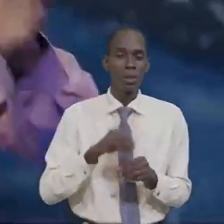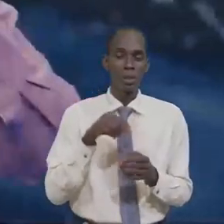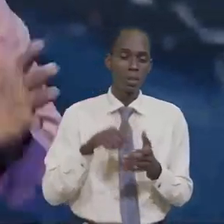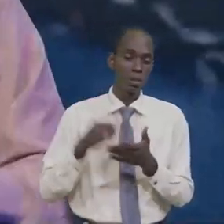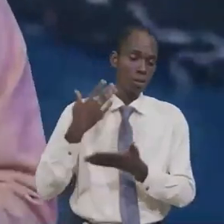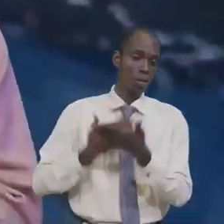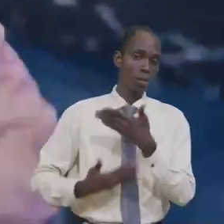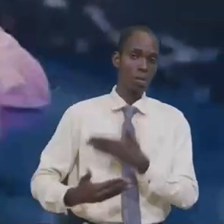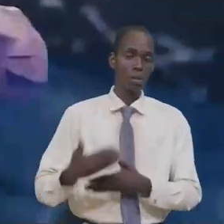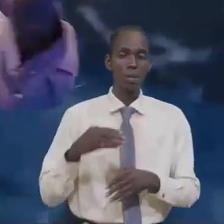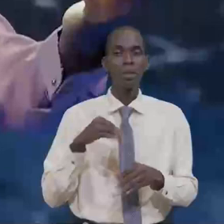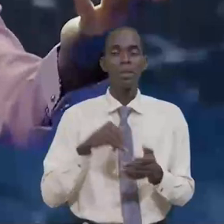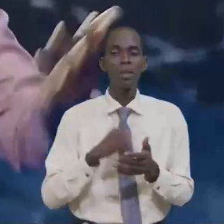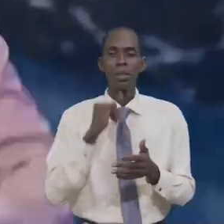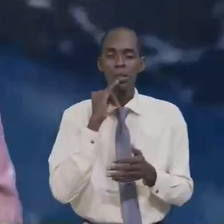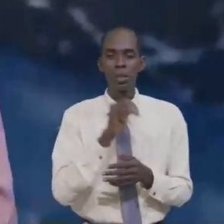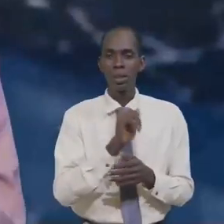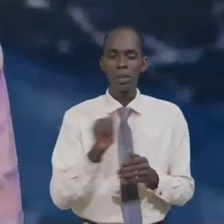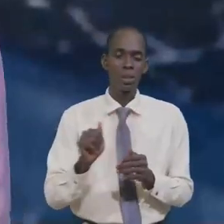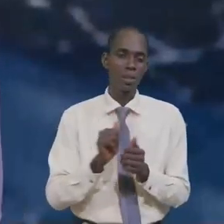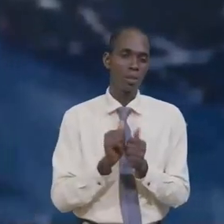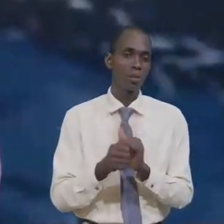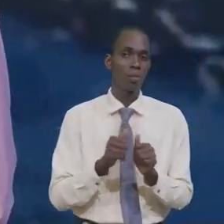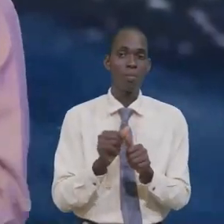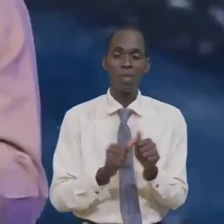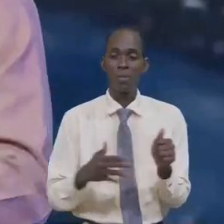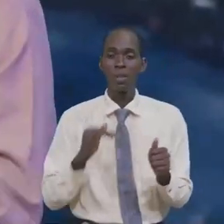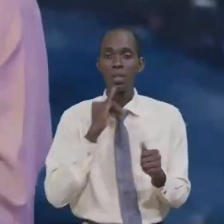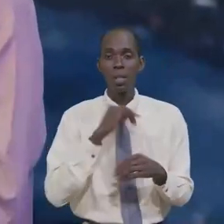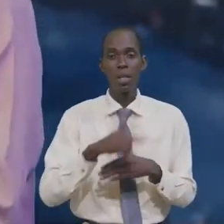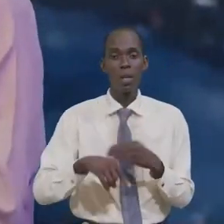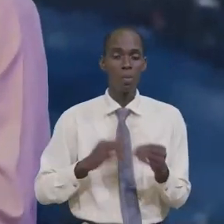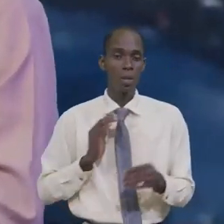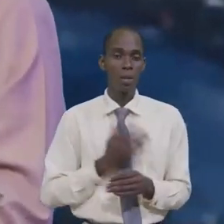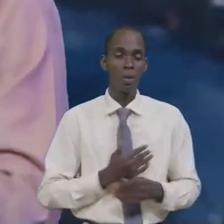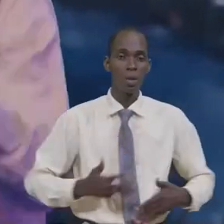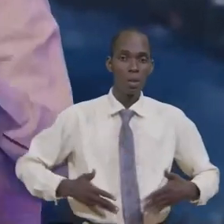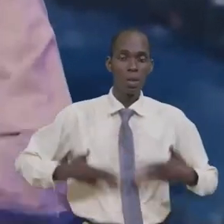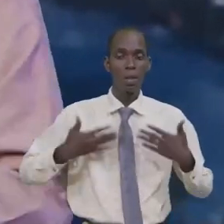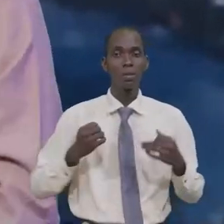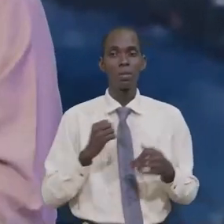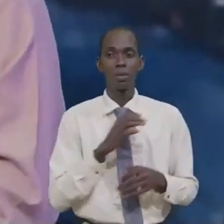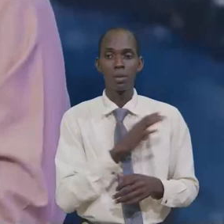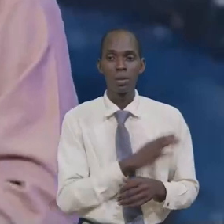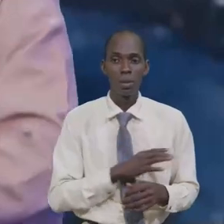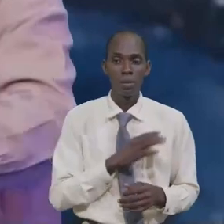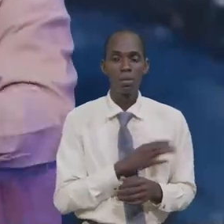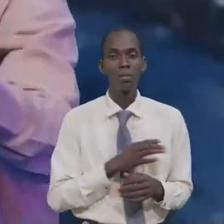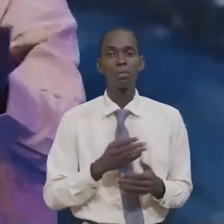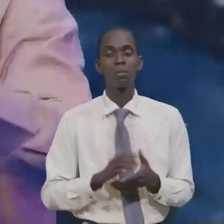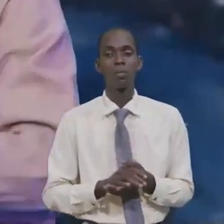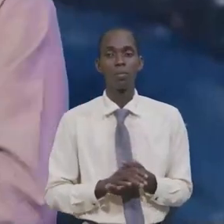une course tout concernant notre vie notre caractère notre charisme notre